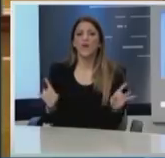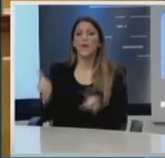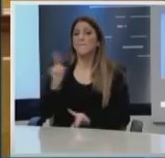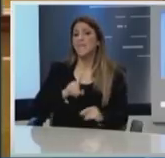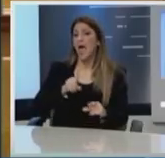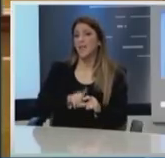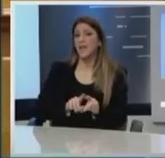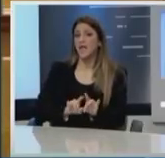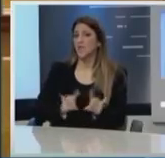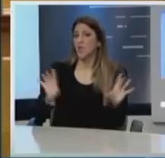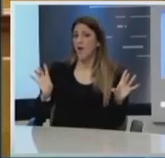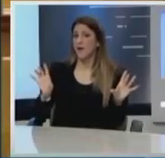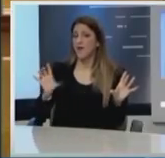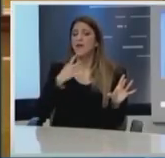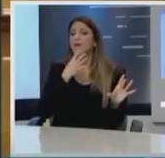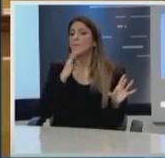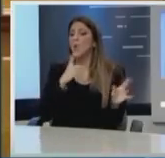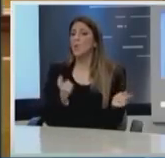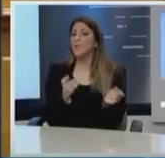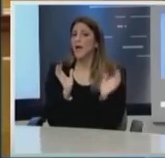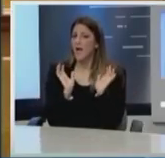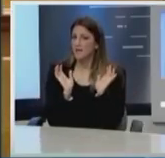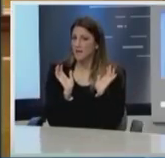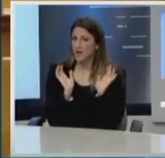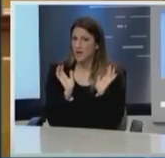κάνει τσάμπα και για ποιο λόγο?